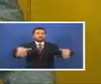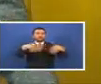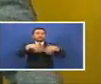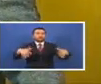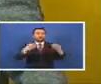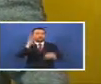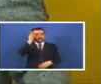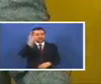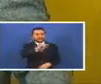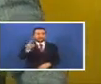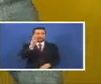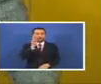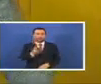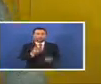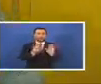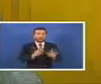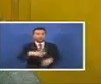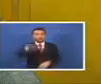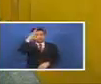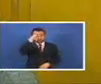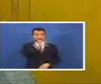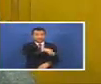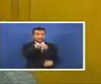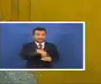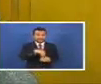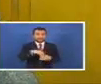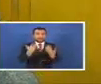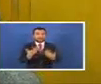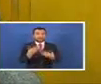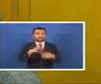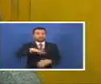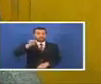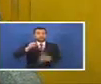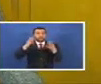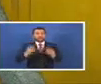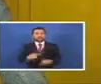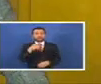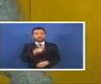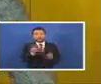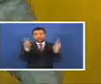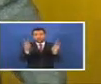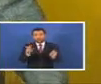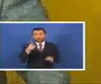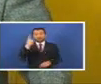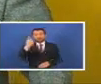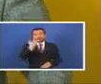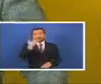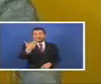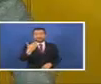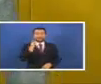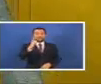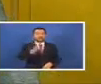bir sürü akademisyen görürsünüz ama üniversitelerden kurumsal olarak bu konuda bir tek